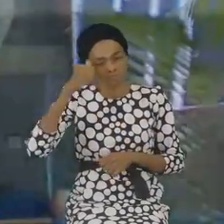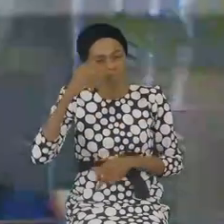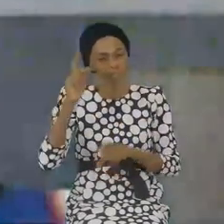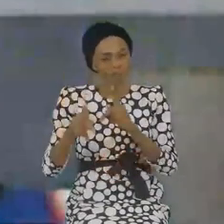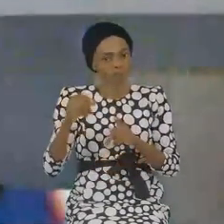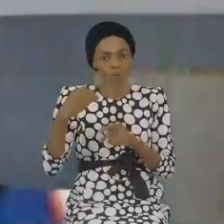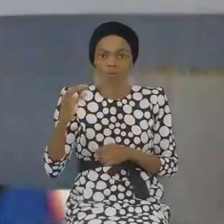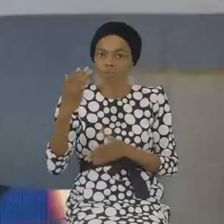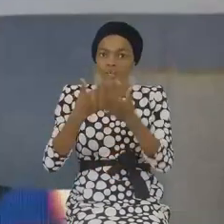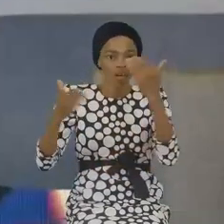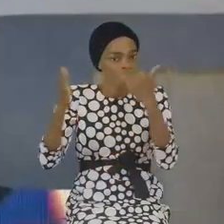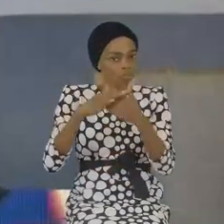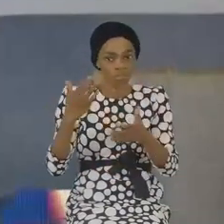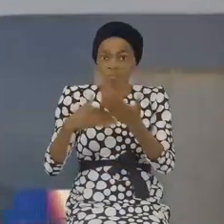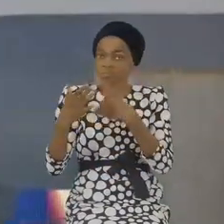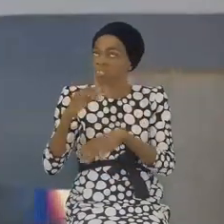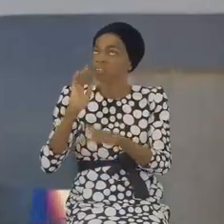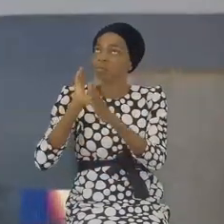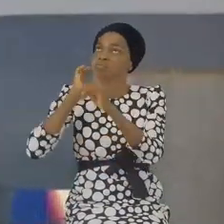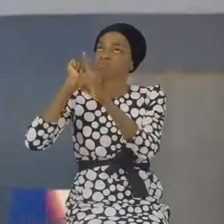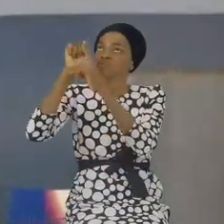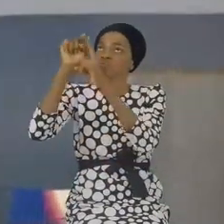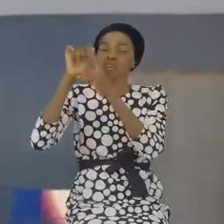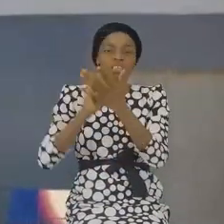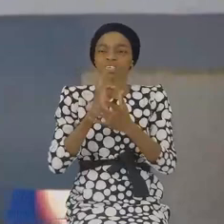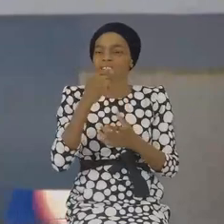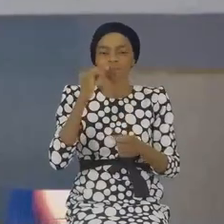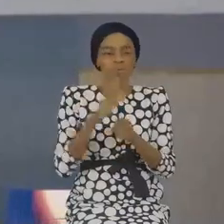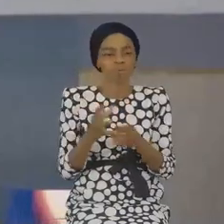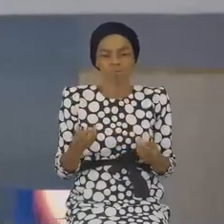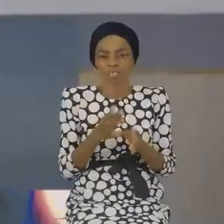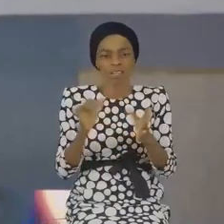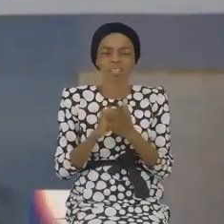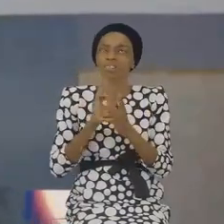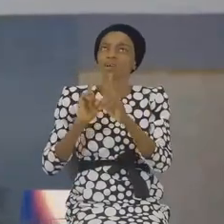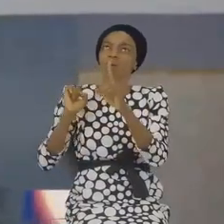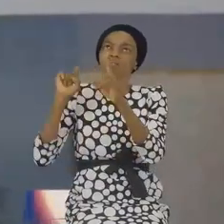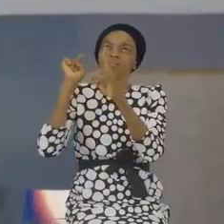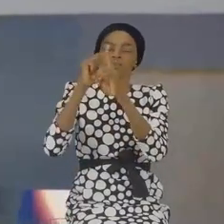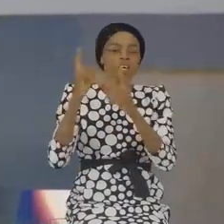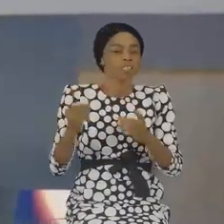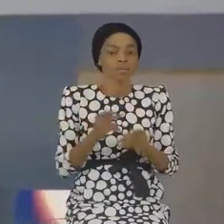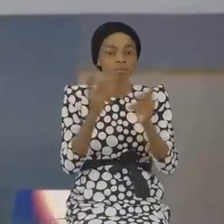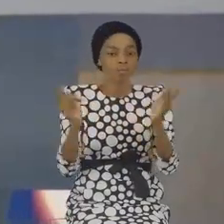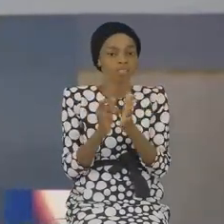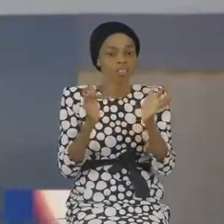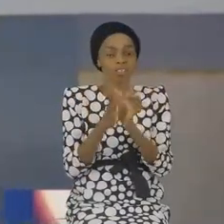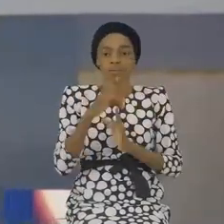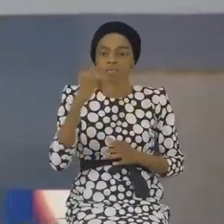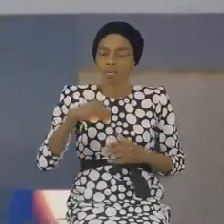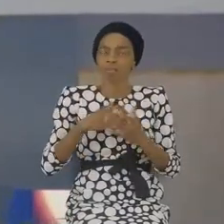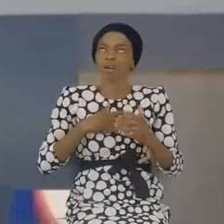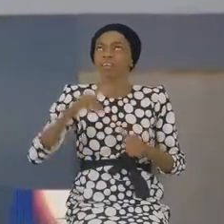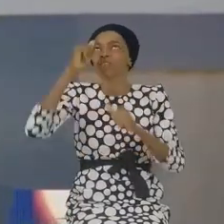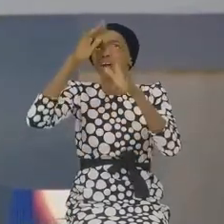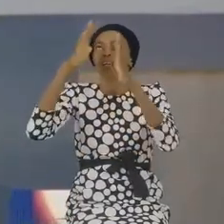ciel. Le ciel est notre objectif. C'est notre terre promise. C'est notre but. Le lieu où Christ a dit, dans la maison de mon Père, il y a plusieurs